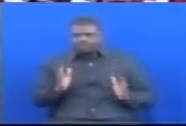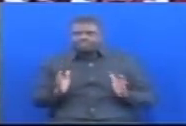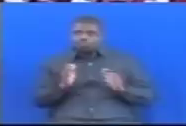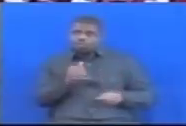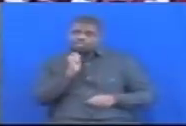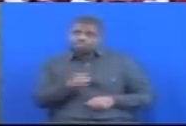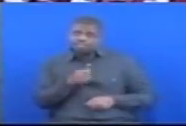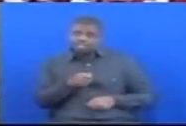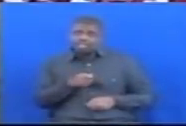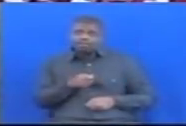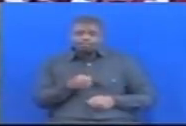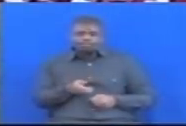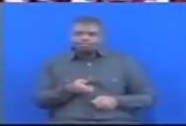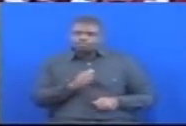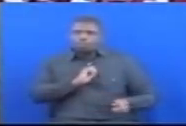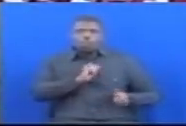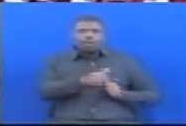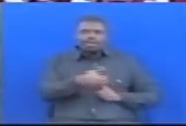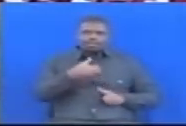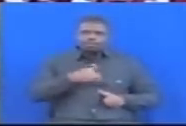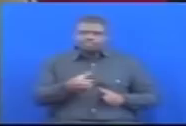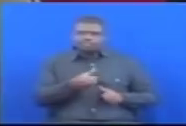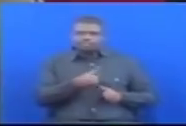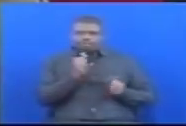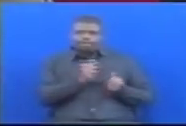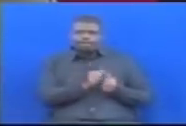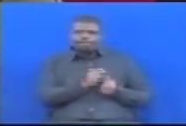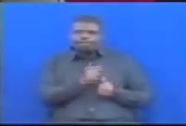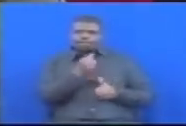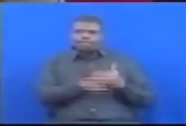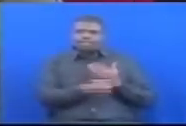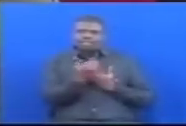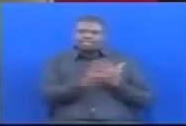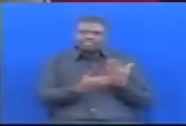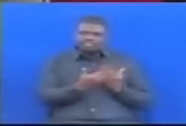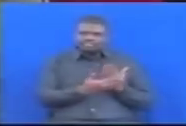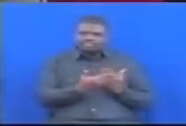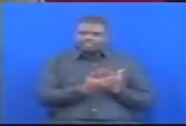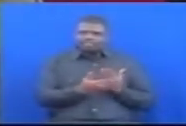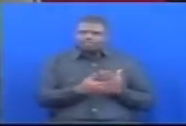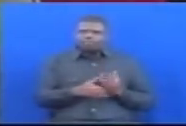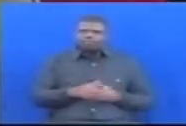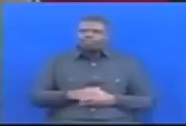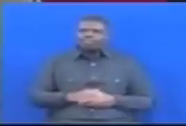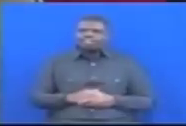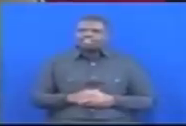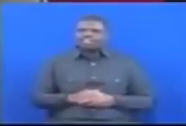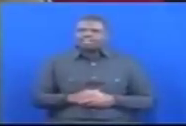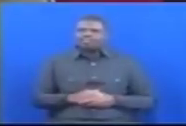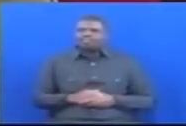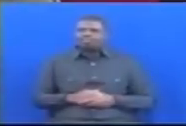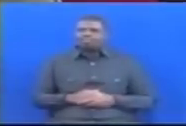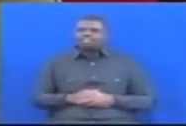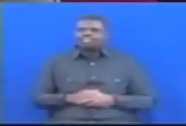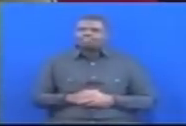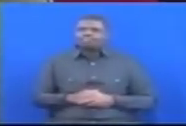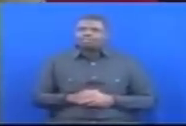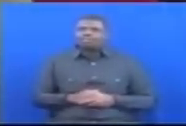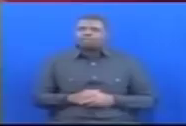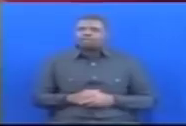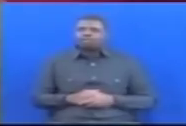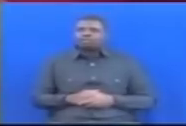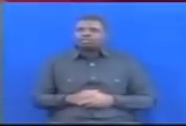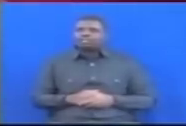kwa niaba ya mheshimiwa waziri wa mambo ya nchi, napenda kujibu swali la mheshimiwa Rehema Juma Migila, mbunge wa viti maalum, kama